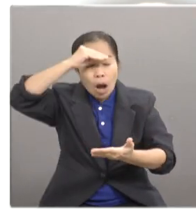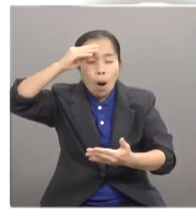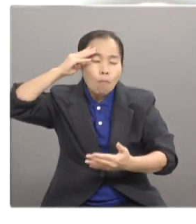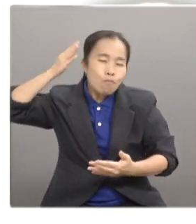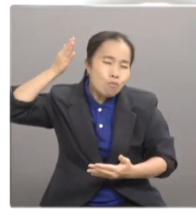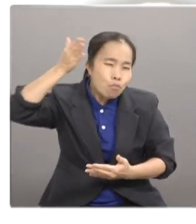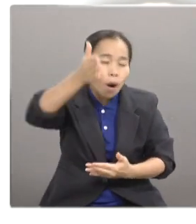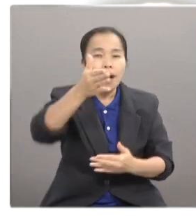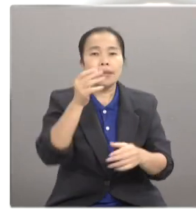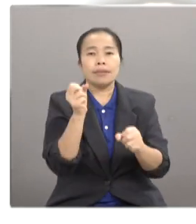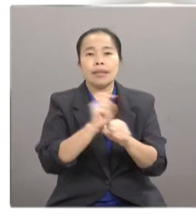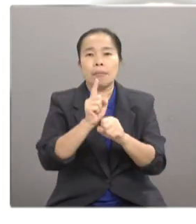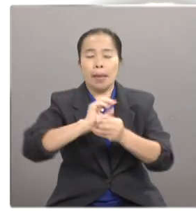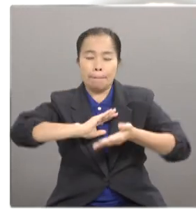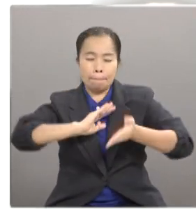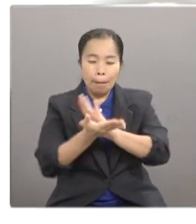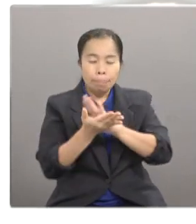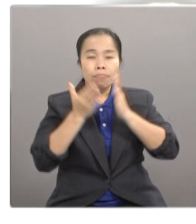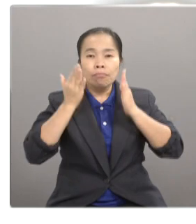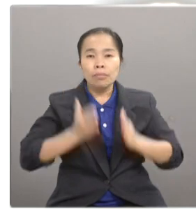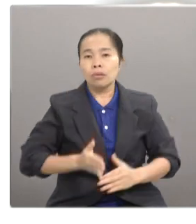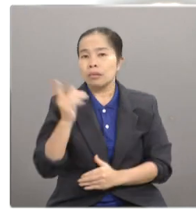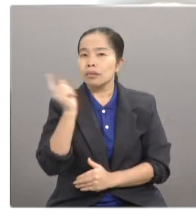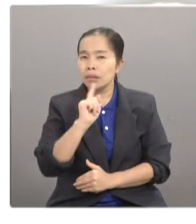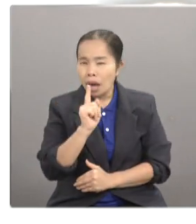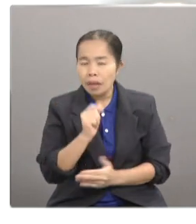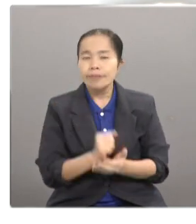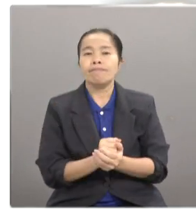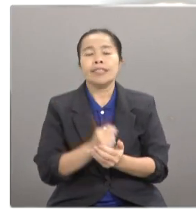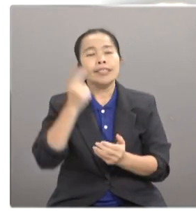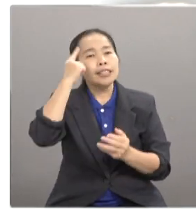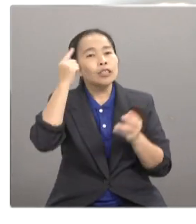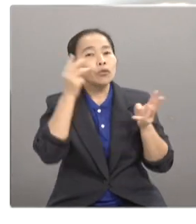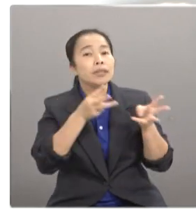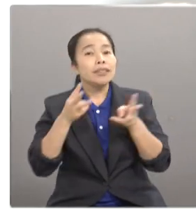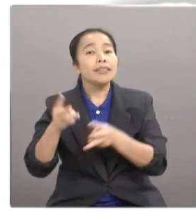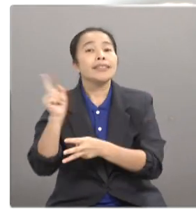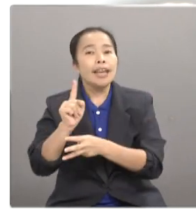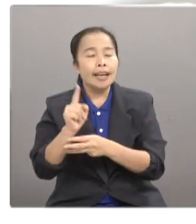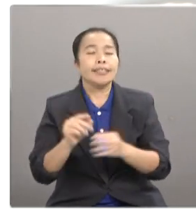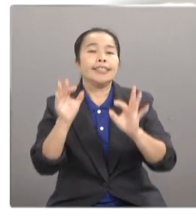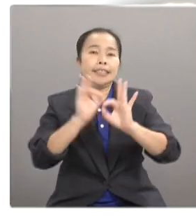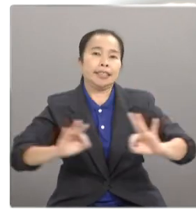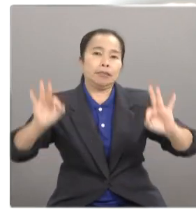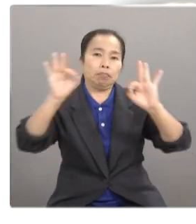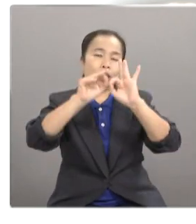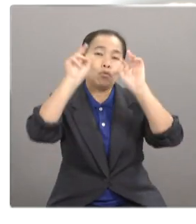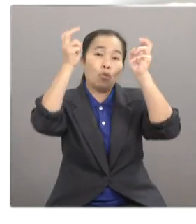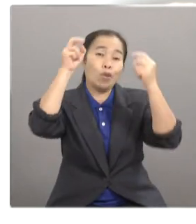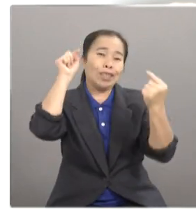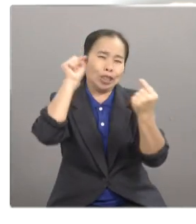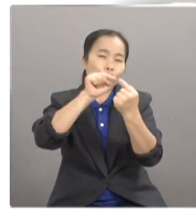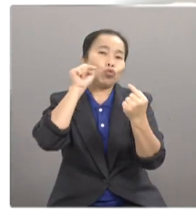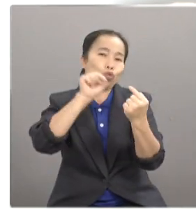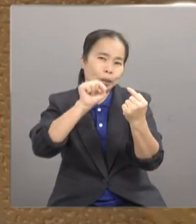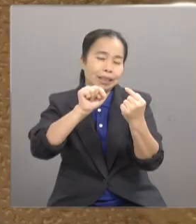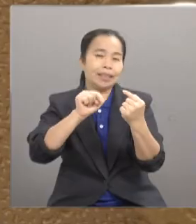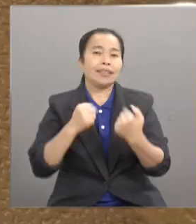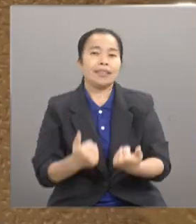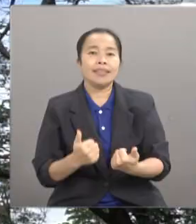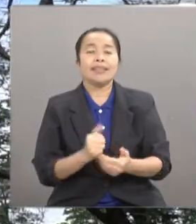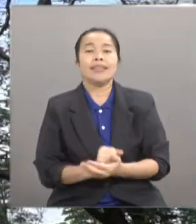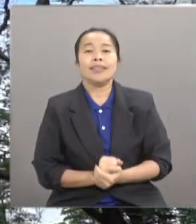ปรบตัวของมนุษยชาติกปรัตขสงคมนำไปซึงแนวคิดไหนบ้างที่จำเป็และนั่คอโจท์ของกนเสของเราใน Season นี้